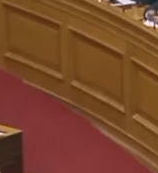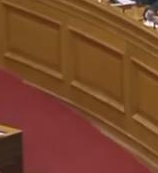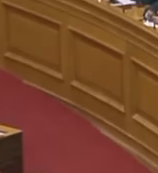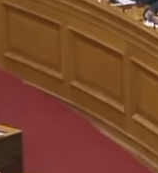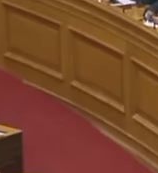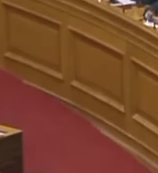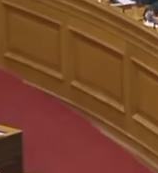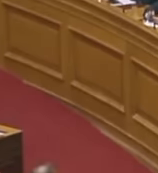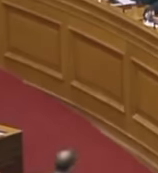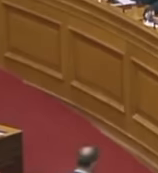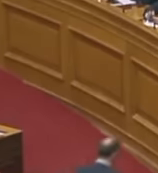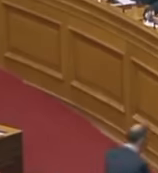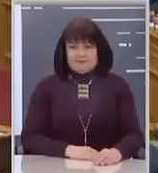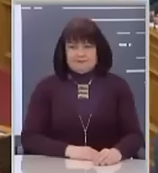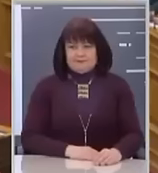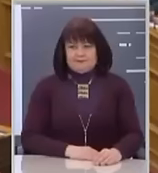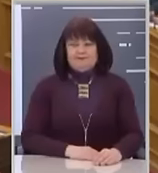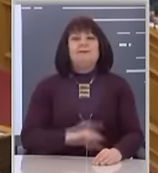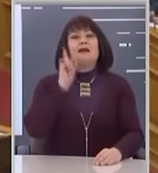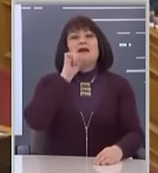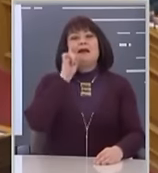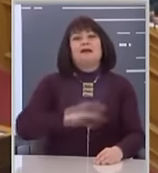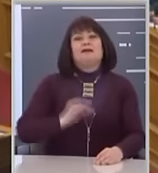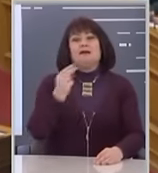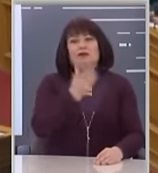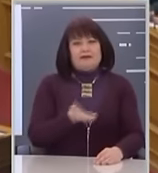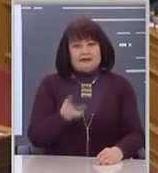Κυρίες και κύριοι συνάδελφοι, διέκρινα από τον